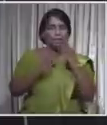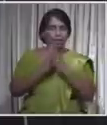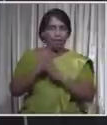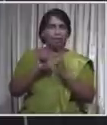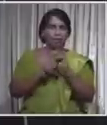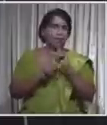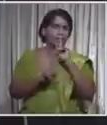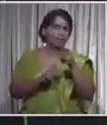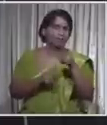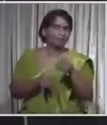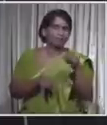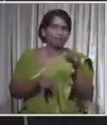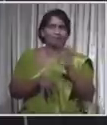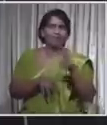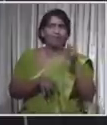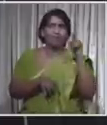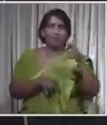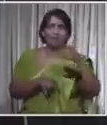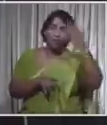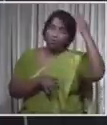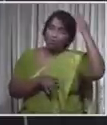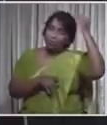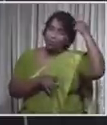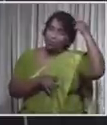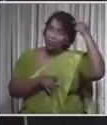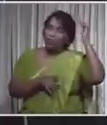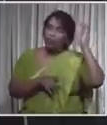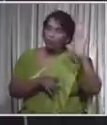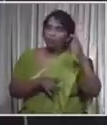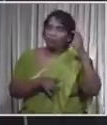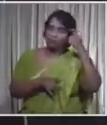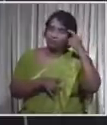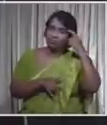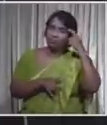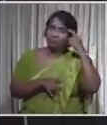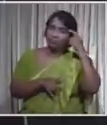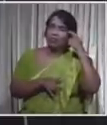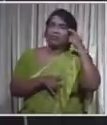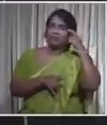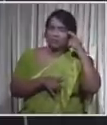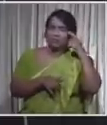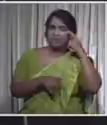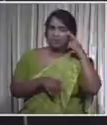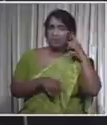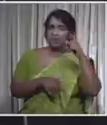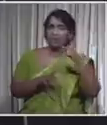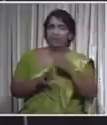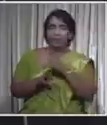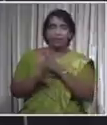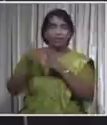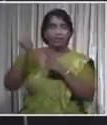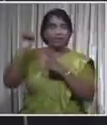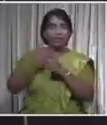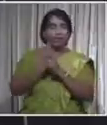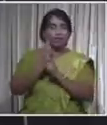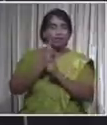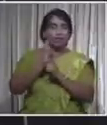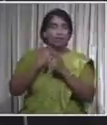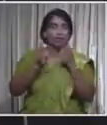වැඩිය හොඳයි. එයා ඔළුවේ තියාගත්තා නම් එයාට මතක් වුණා නම් උතුවන් කන්දේ ස්ථූර